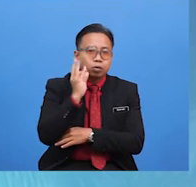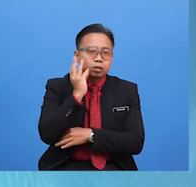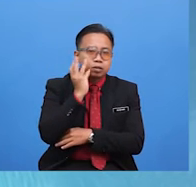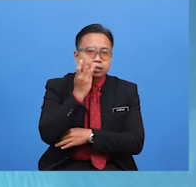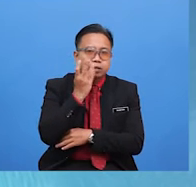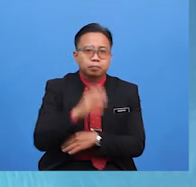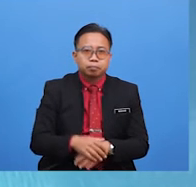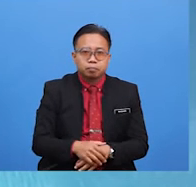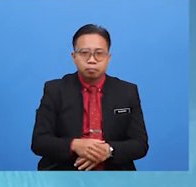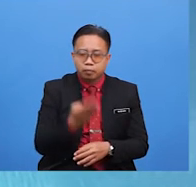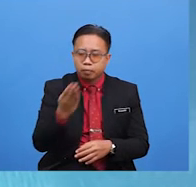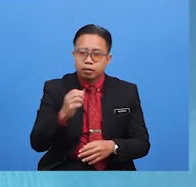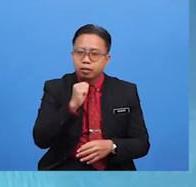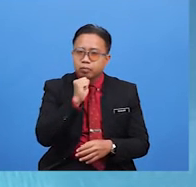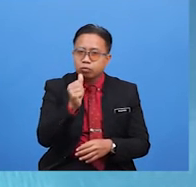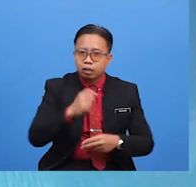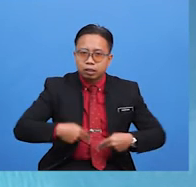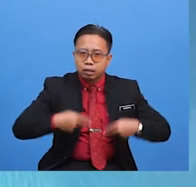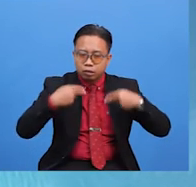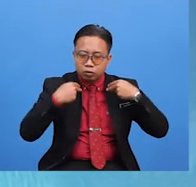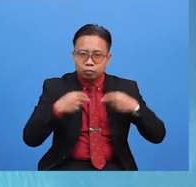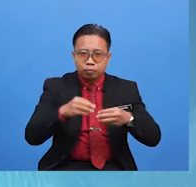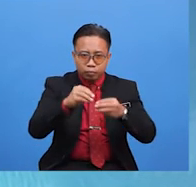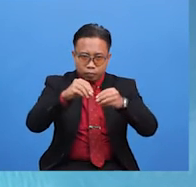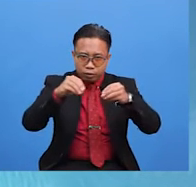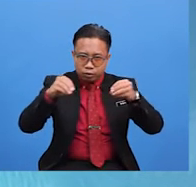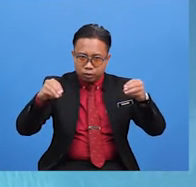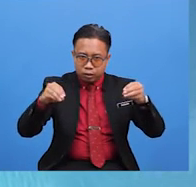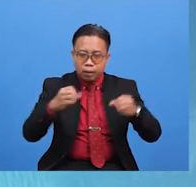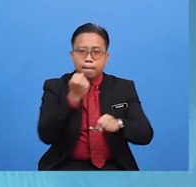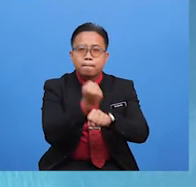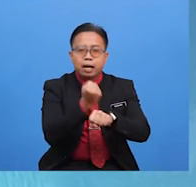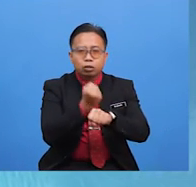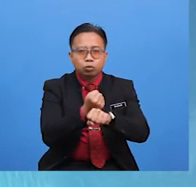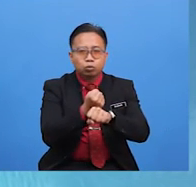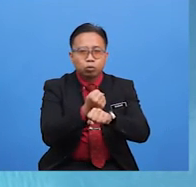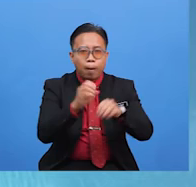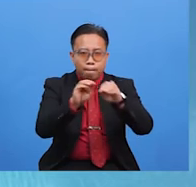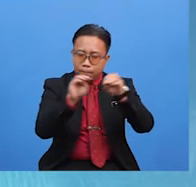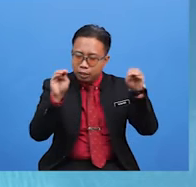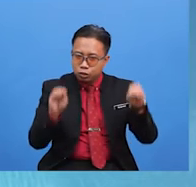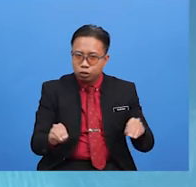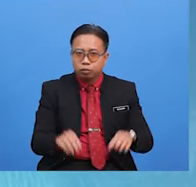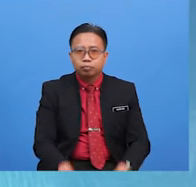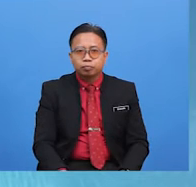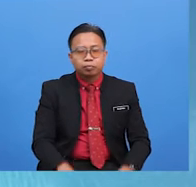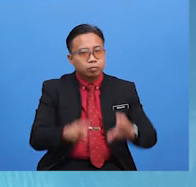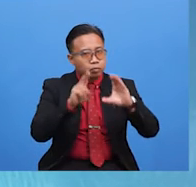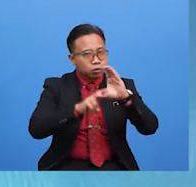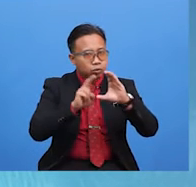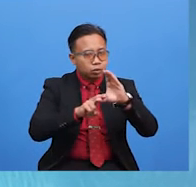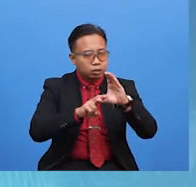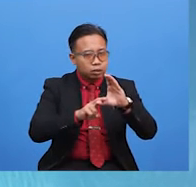Benda bukan hidup pula adalah seperti pasir, batu, meja,